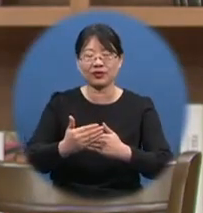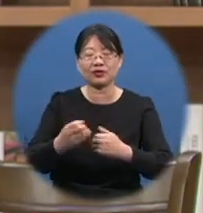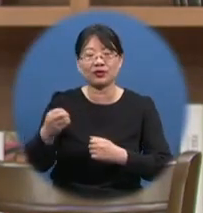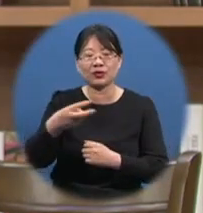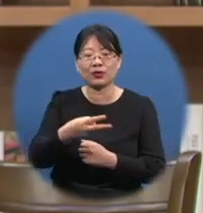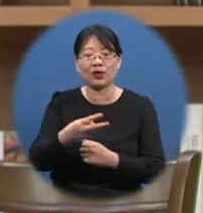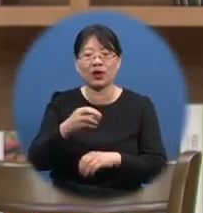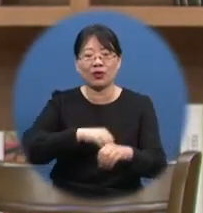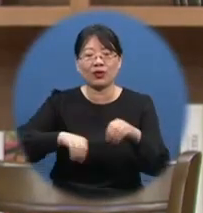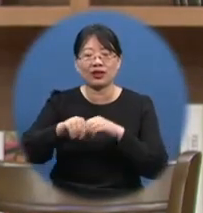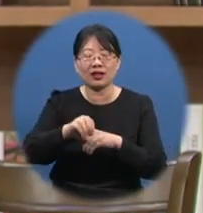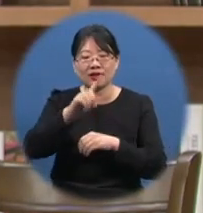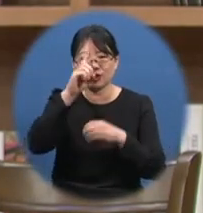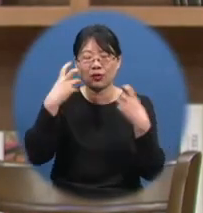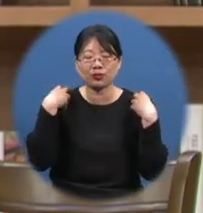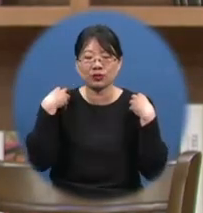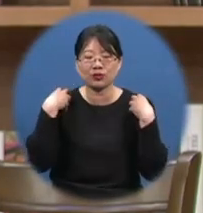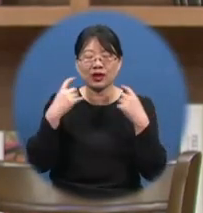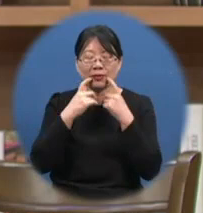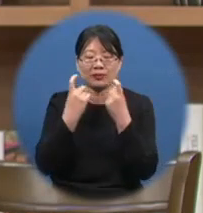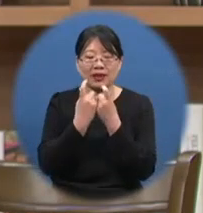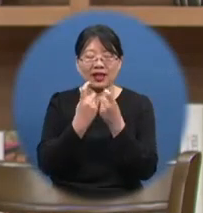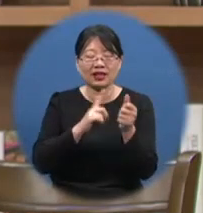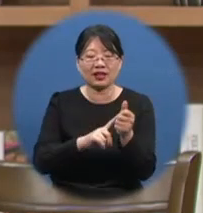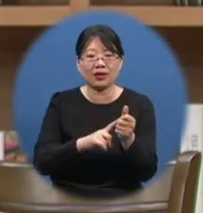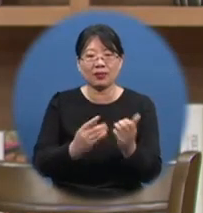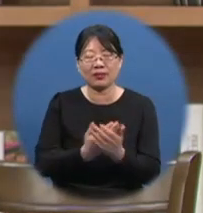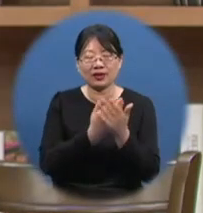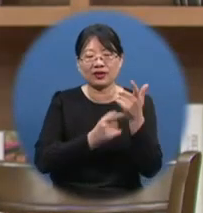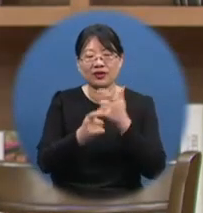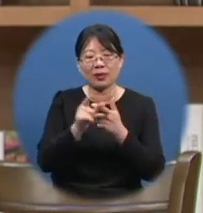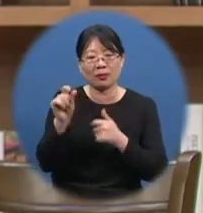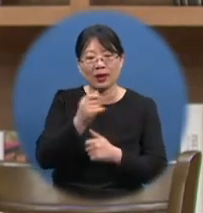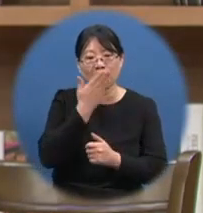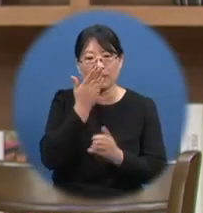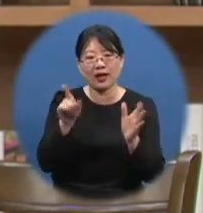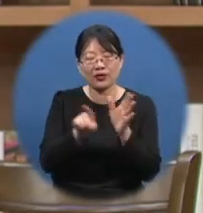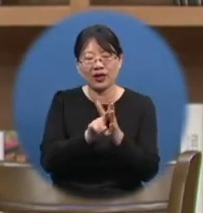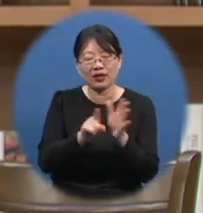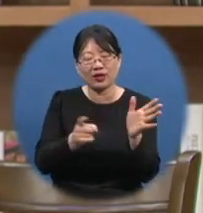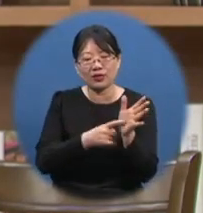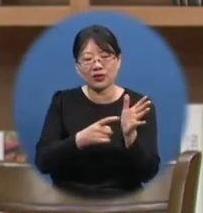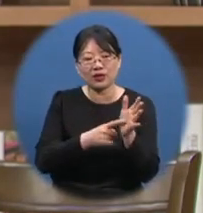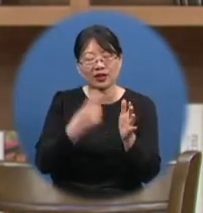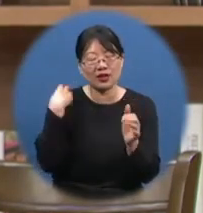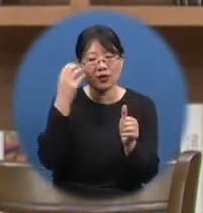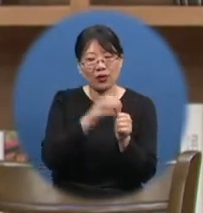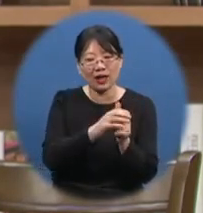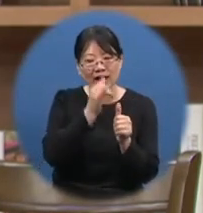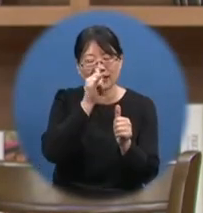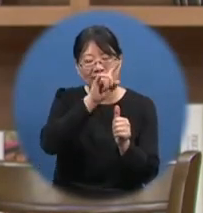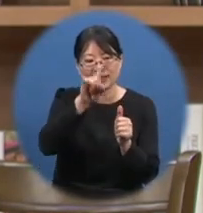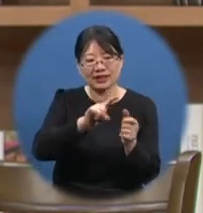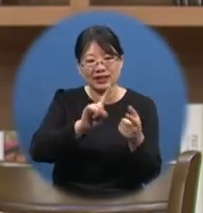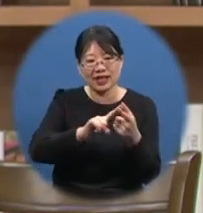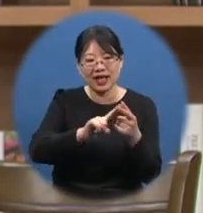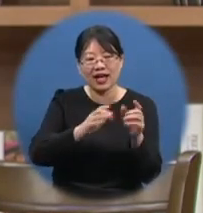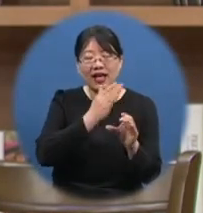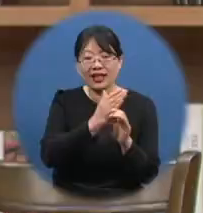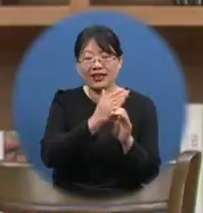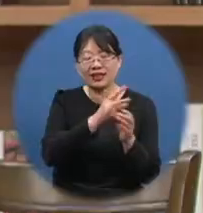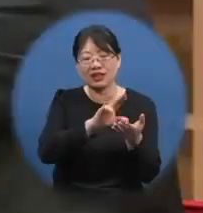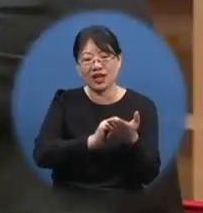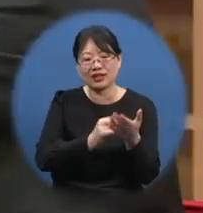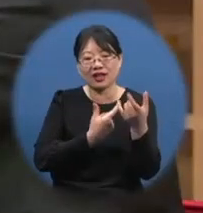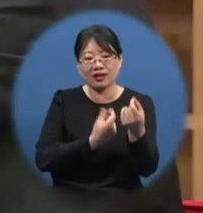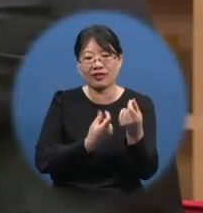줄이고 오히려 정부가 민간의 그런 발전이 더 빨라질 수 있도록 촉진하는 역할을 하느냐. 그렇습니다. 이게 이제 핵심 과제일